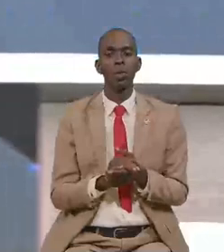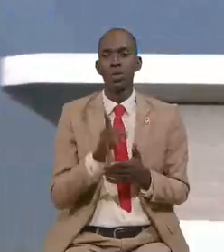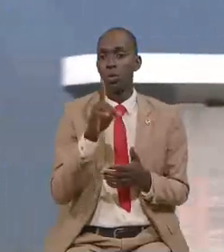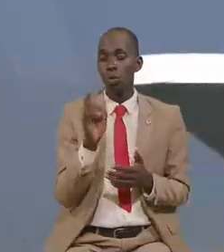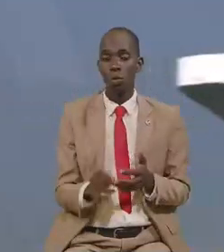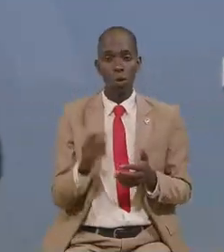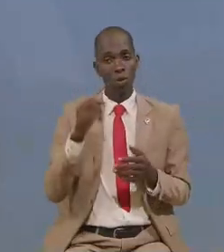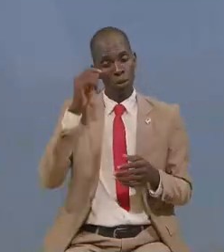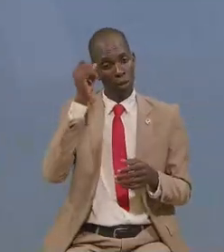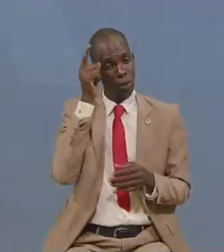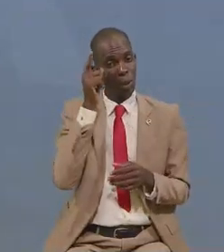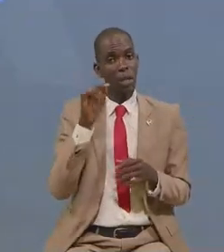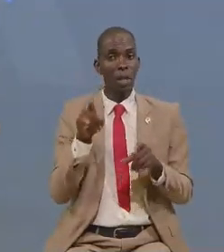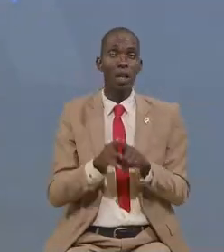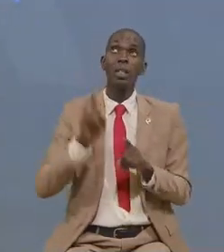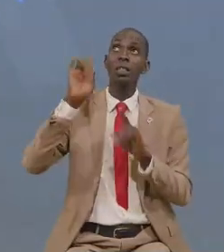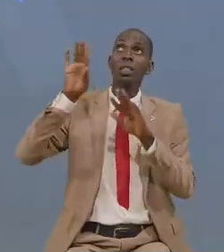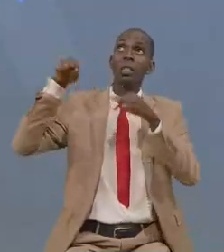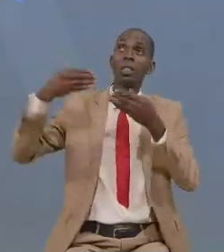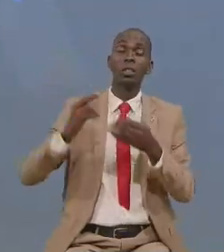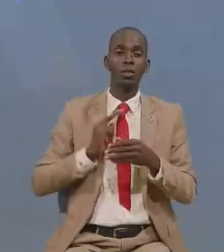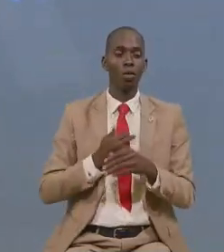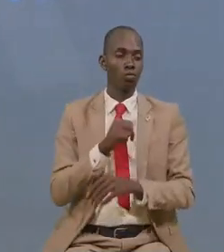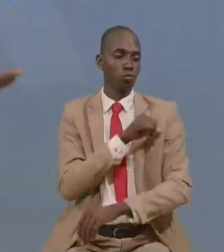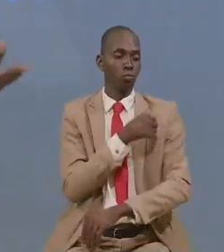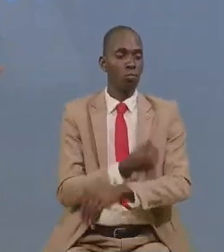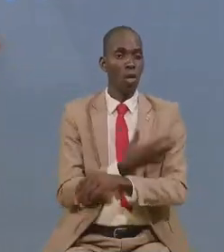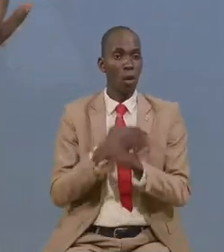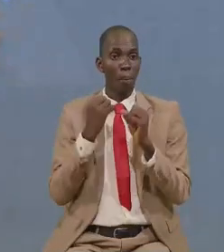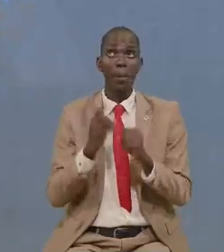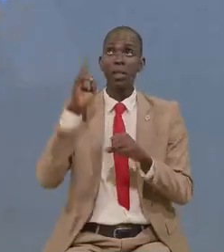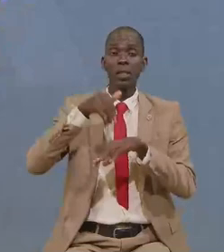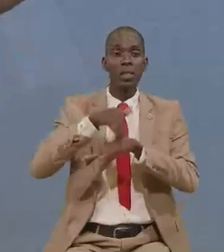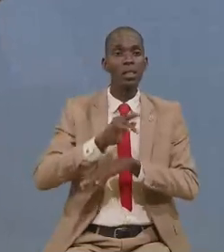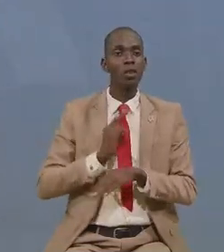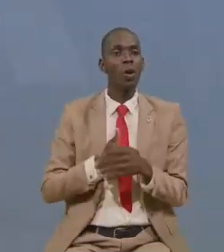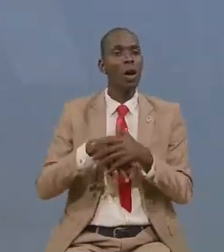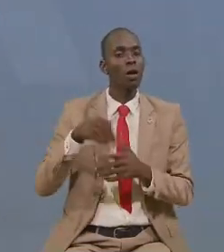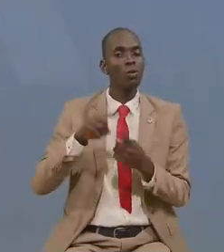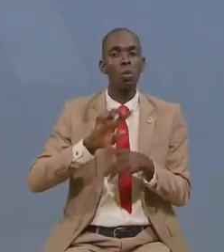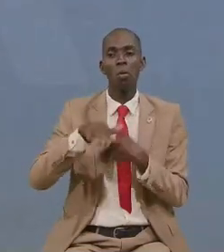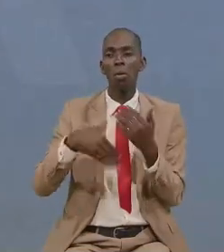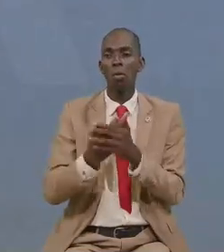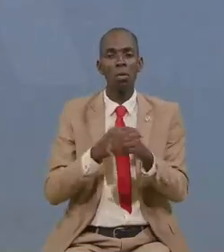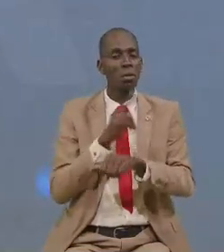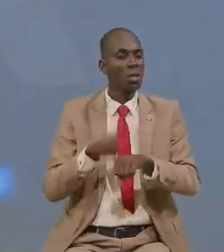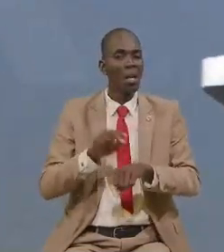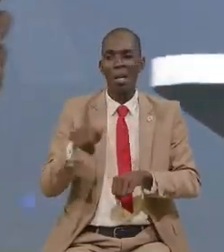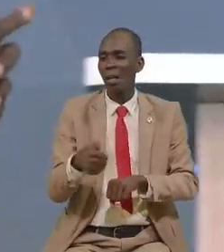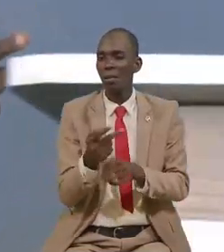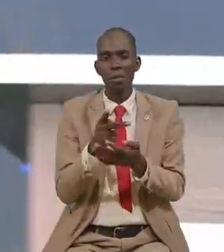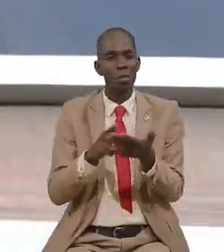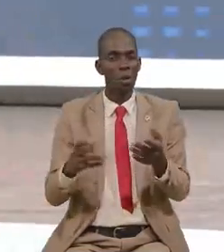comme il nous a donné l'autorité et tout pouvoir. Il nous envoie dans toutes les nations, n'importe quelle partie de la